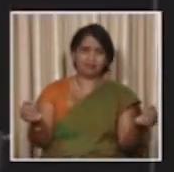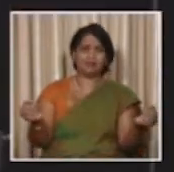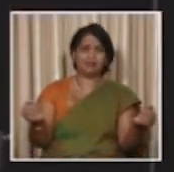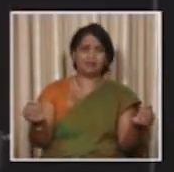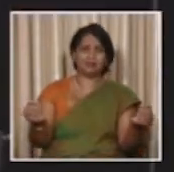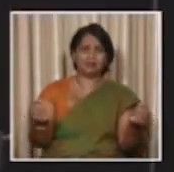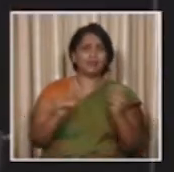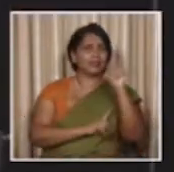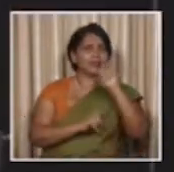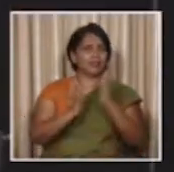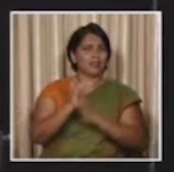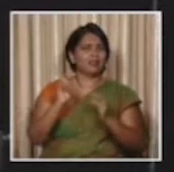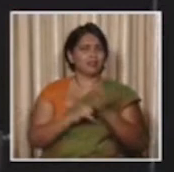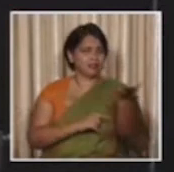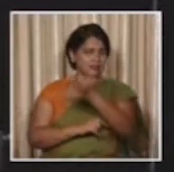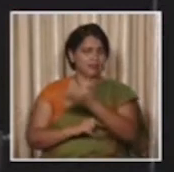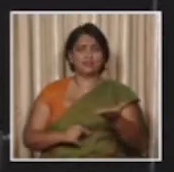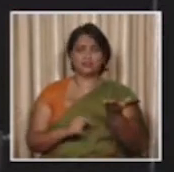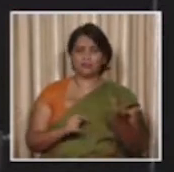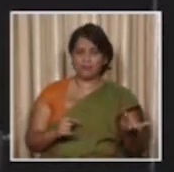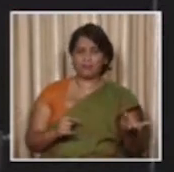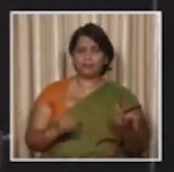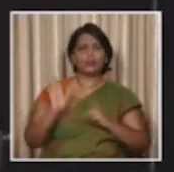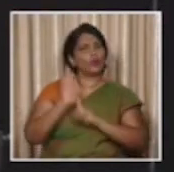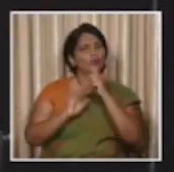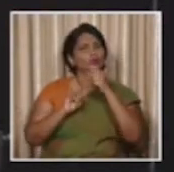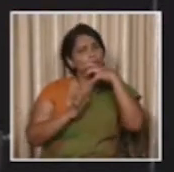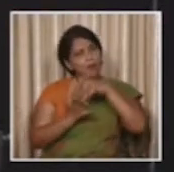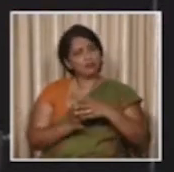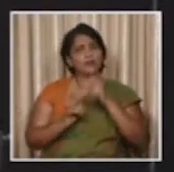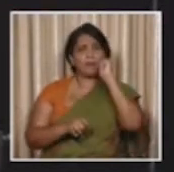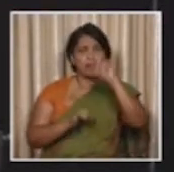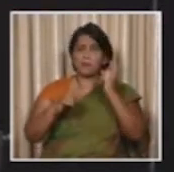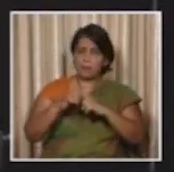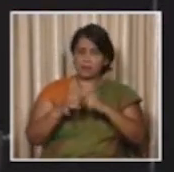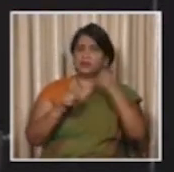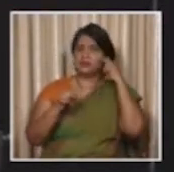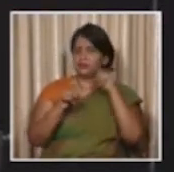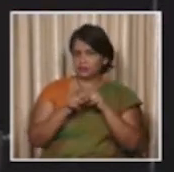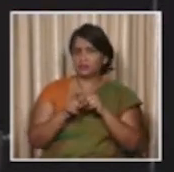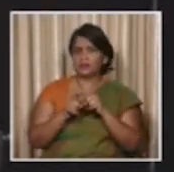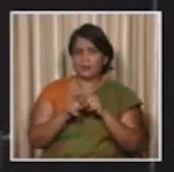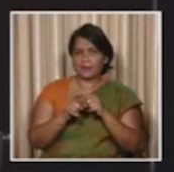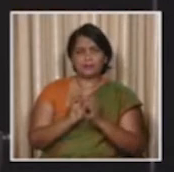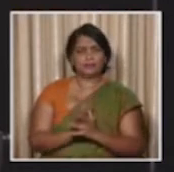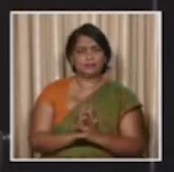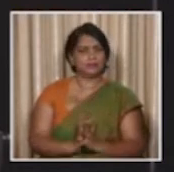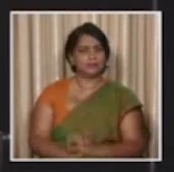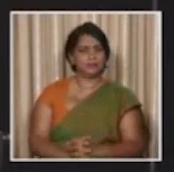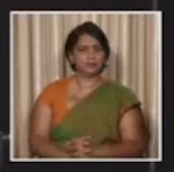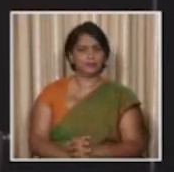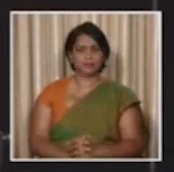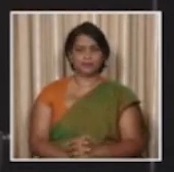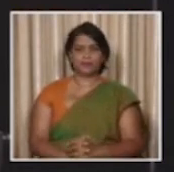ප්‍රශ්නේ විසඳන්න කියන්නේ මම මට පරිහාණි කරන්න බෑනේ ගරු. ඒගොල්ල උතුරු ප්‍රදේශලා තියුණත් මේ මිනිස්සුගේ ප්‍රශ්න කතා කරන්නේ. නෑ ඒ ගැන අරු කතානායකතුමා කරන්නම්.